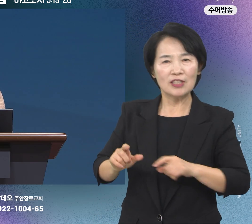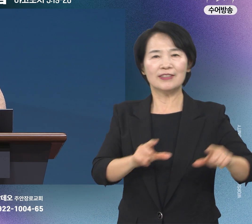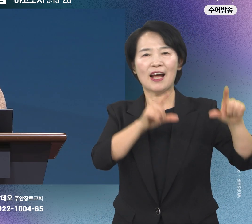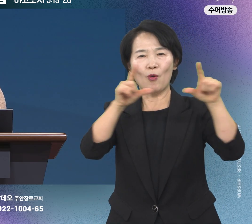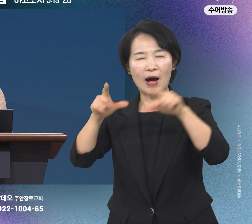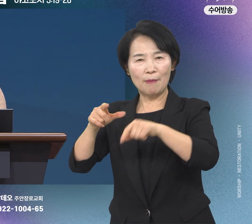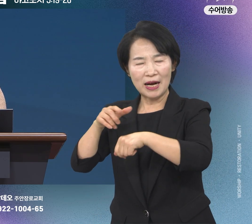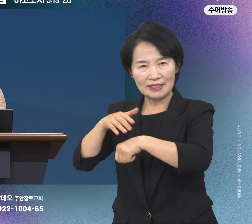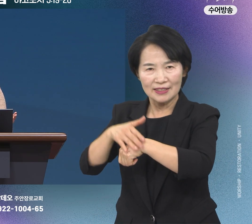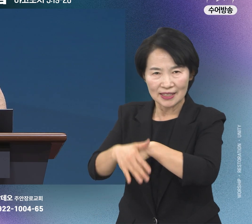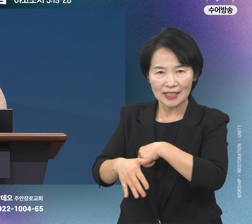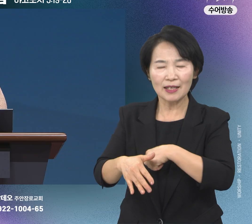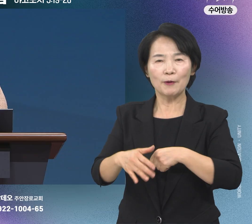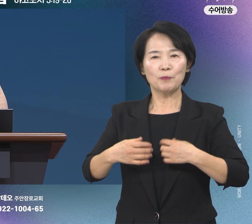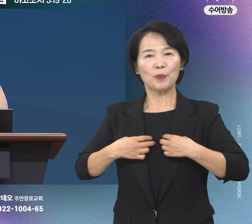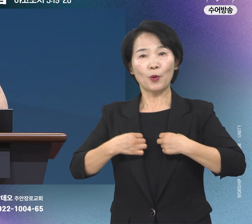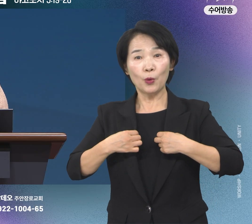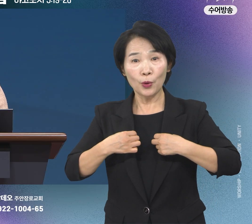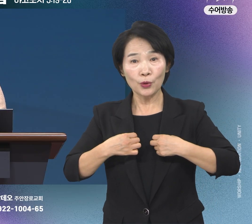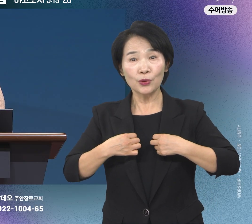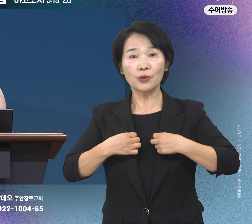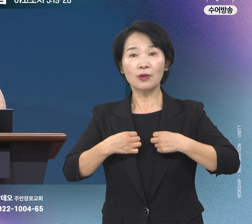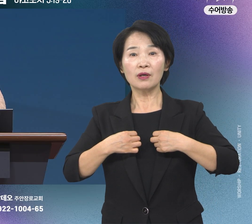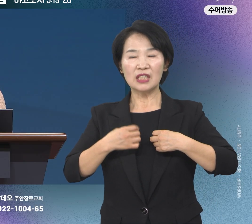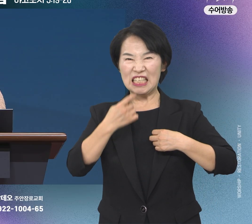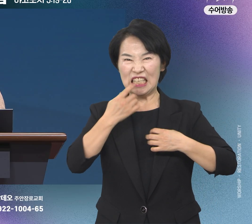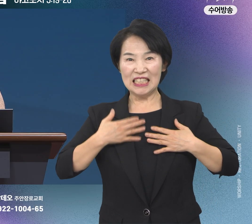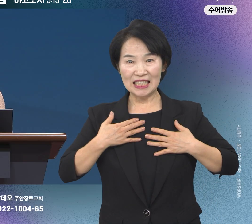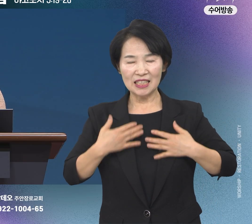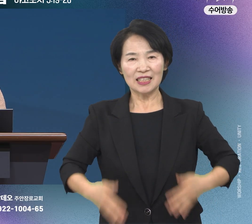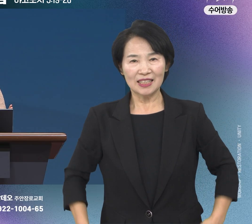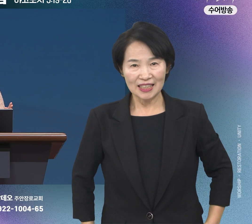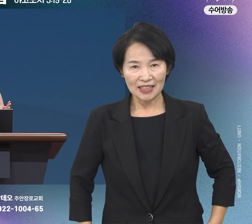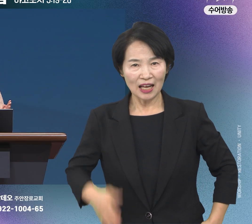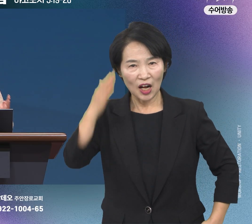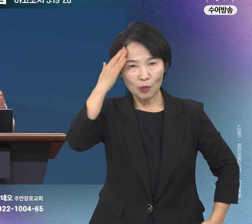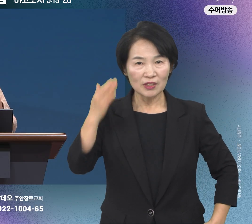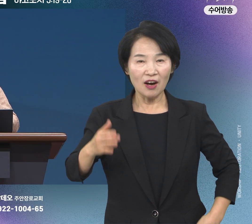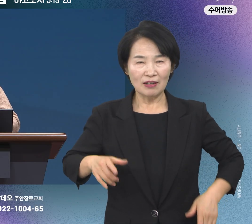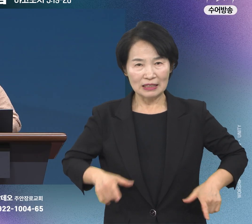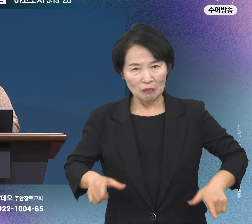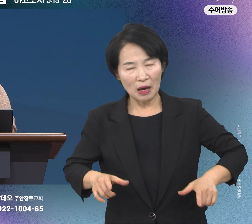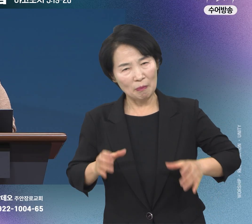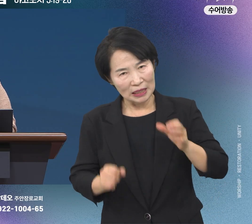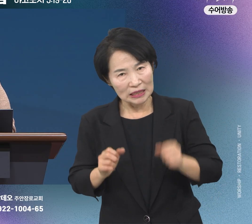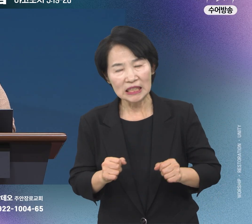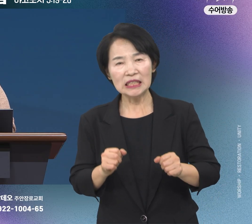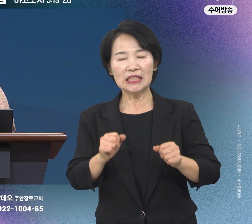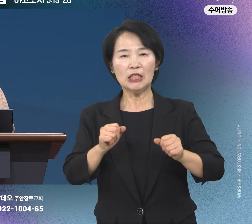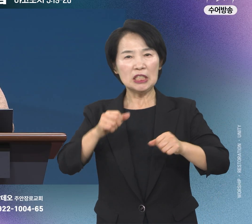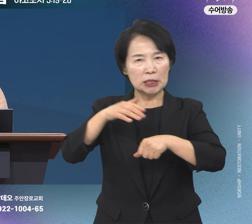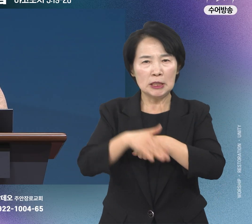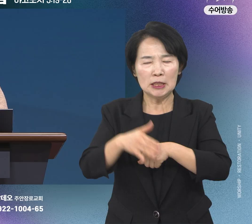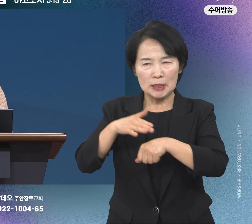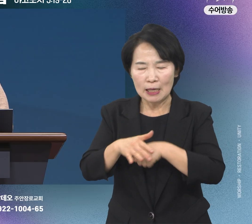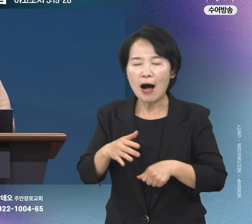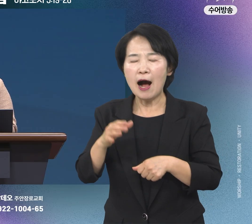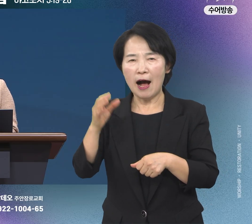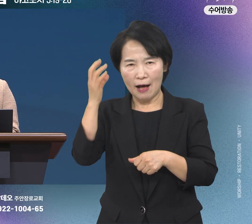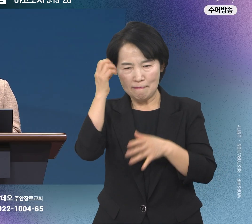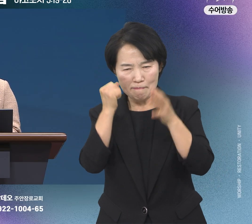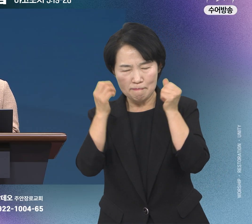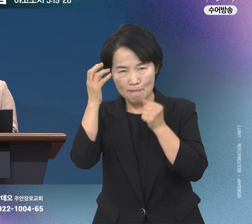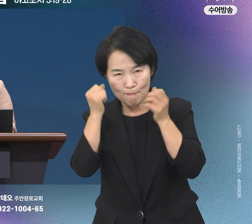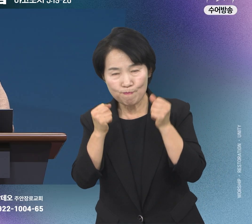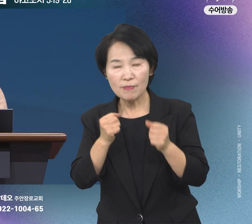하는지, 신천지에서 옷을 어떻게 입어야 되는지, 흰옷, 검정옷 많이 보셨잖아요. 그렇게 옷을 입어야 하는지, 또 어떤